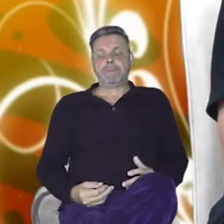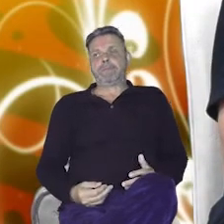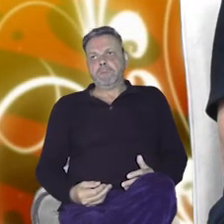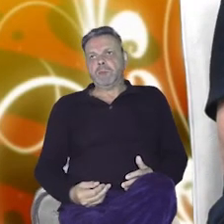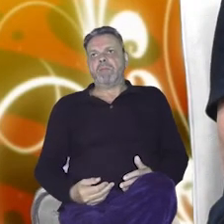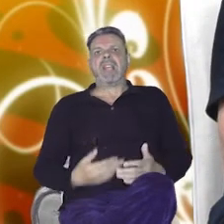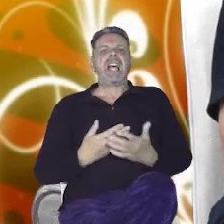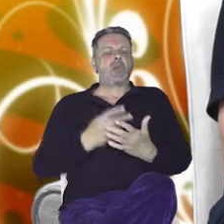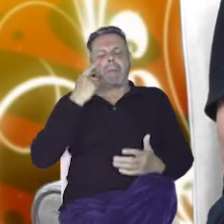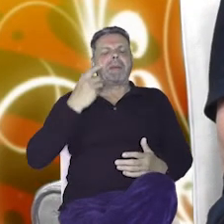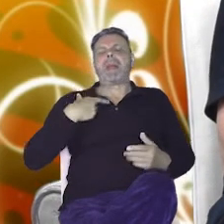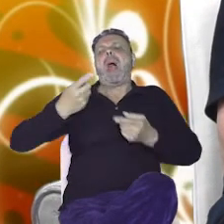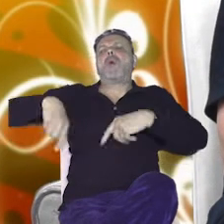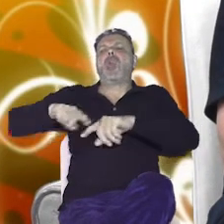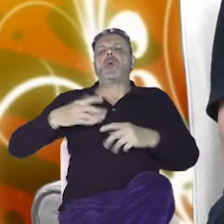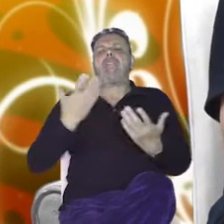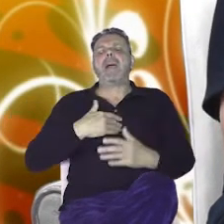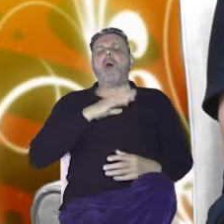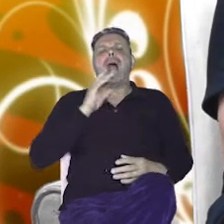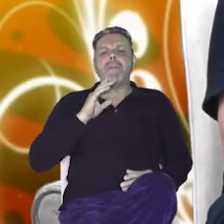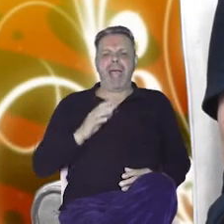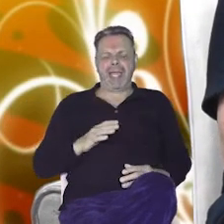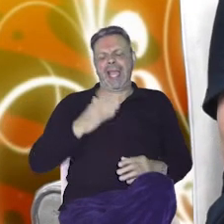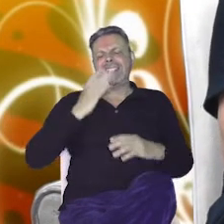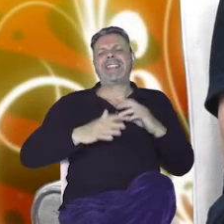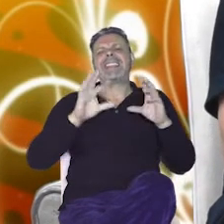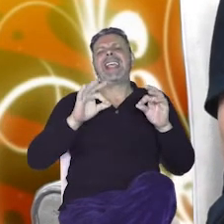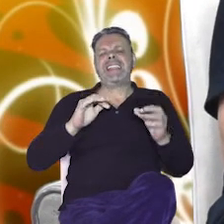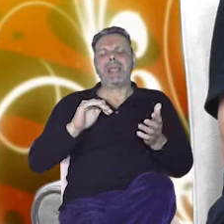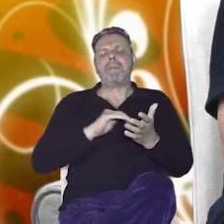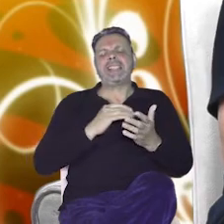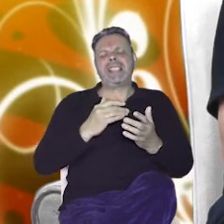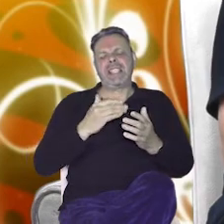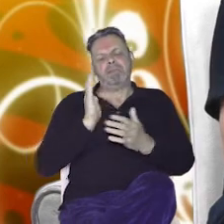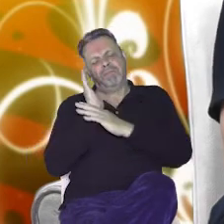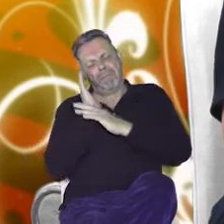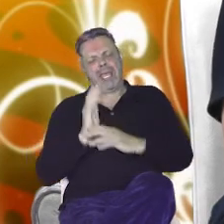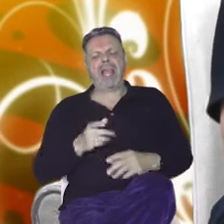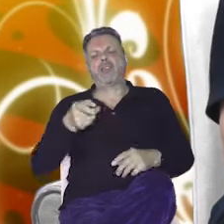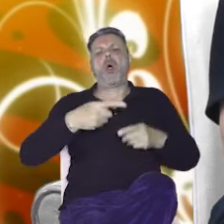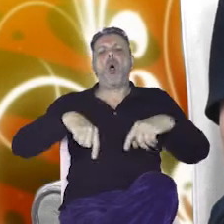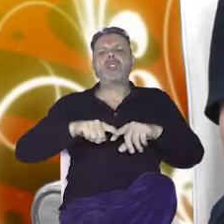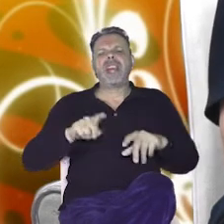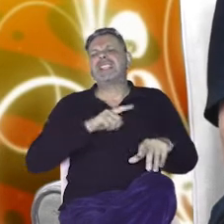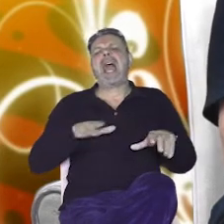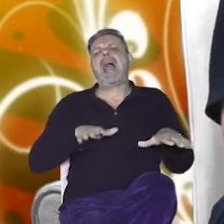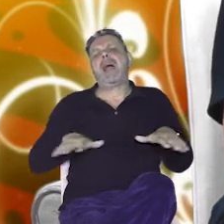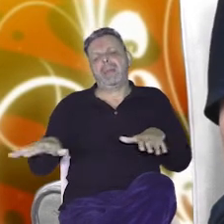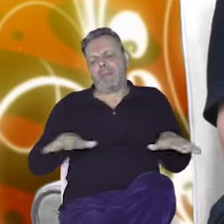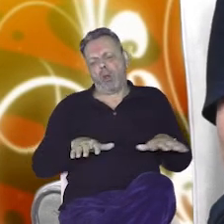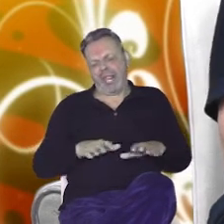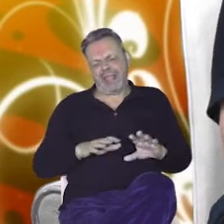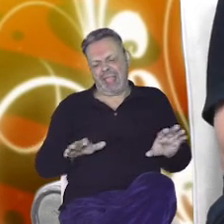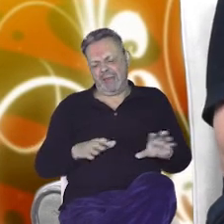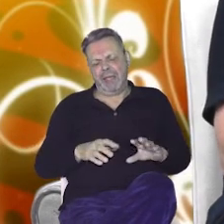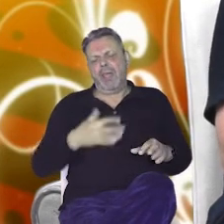odjelu gdje je moja majka zadnjih skoro 10 mjeseci boravila, to je odjel za nepokretne ljude koji su, znači,